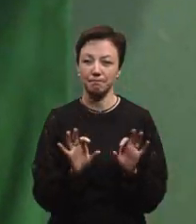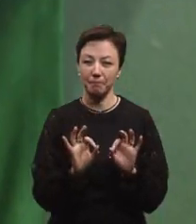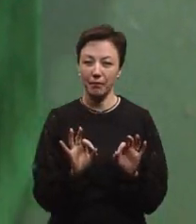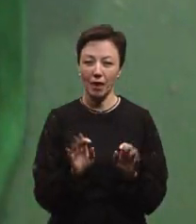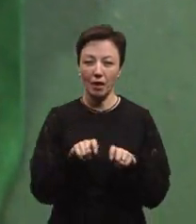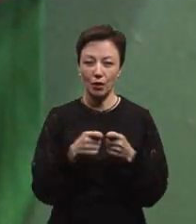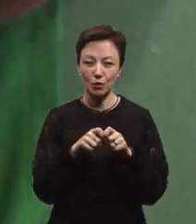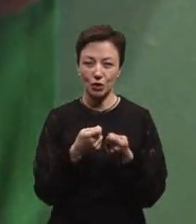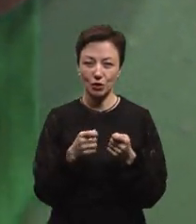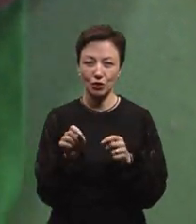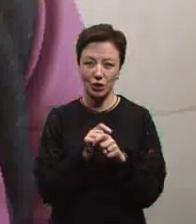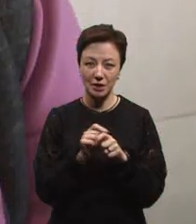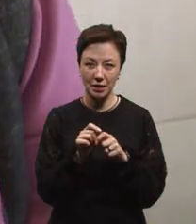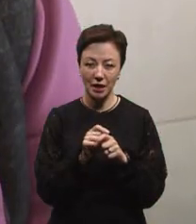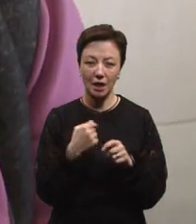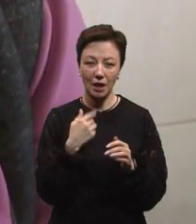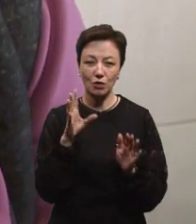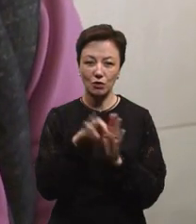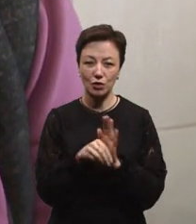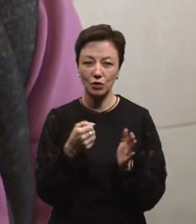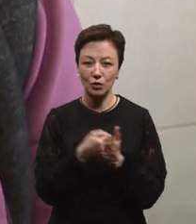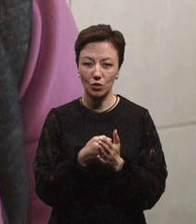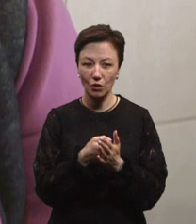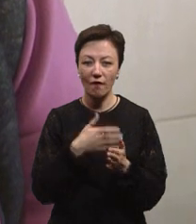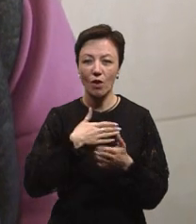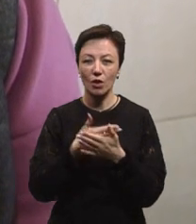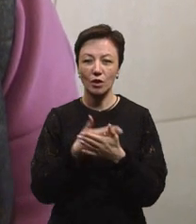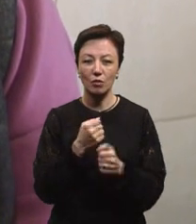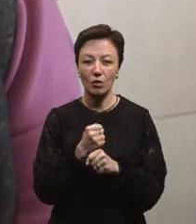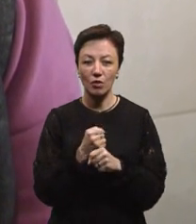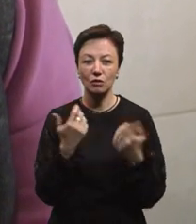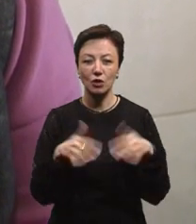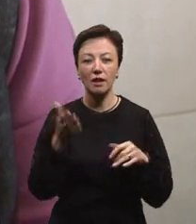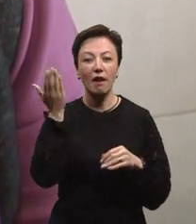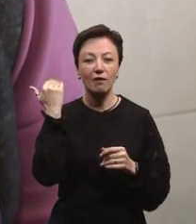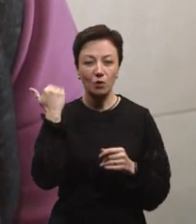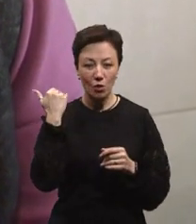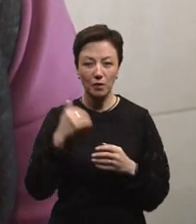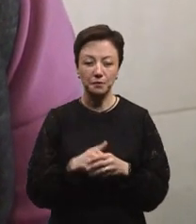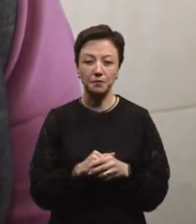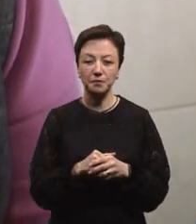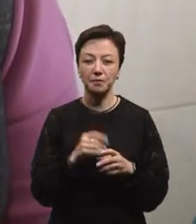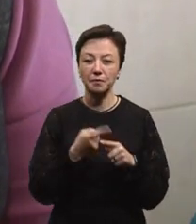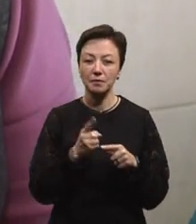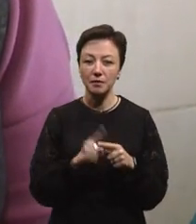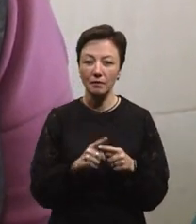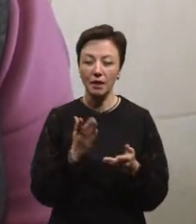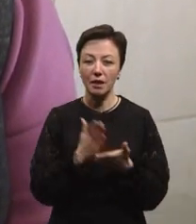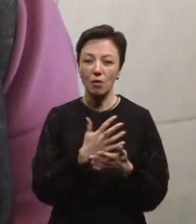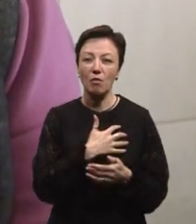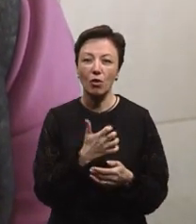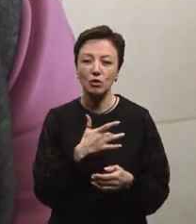лущить часник долучилась до волонтерської роботи вже давно це є поклик